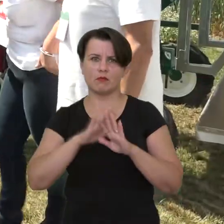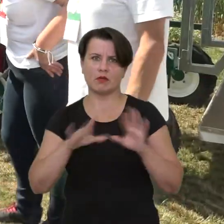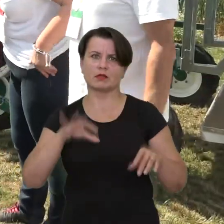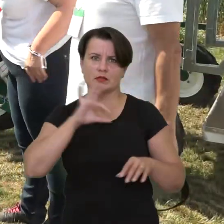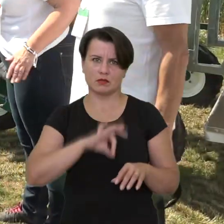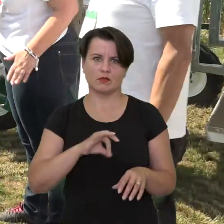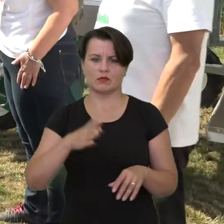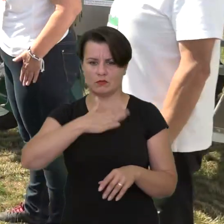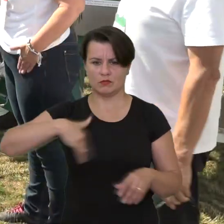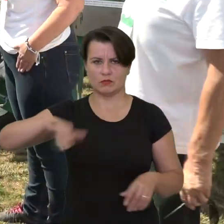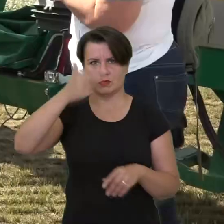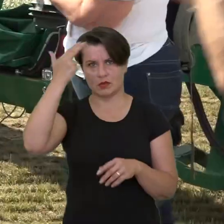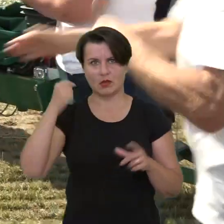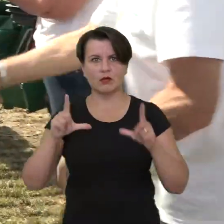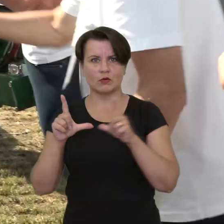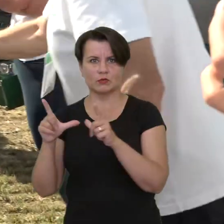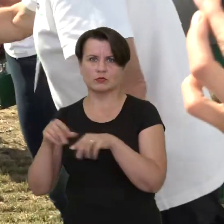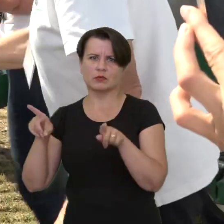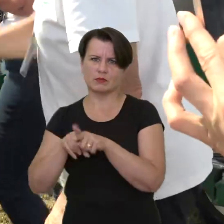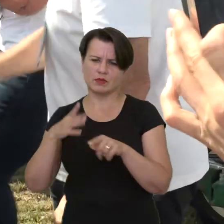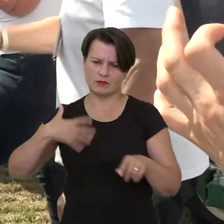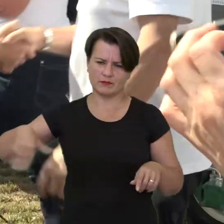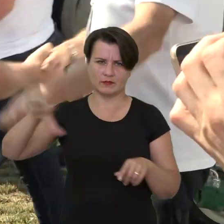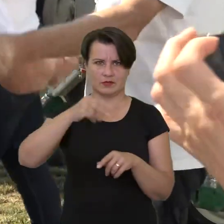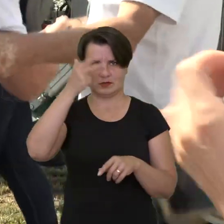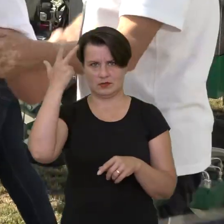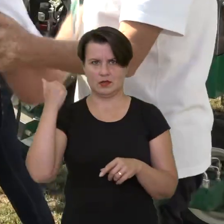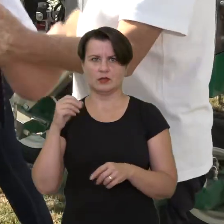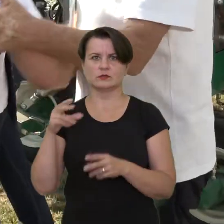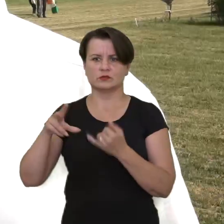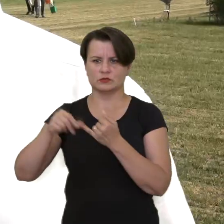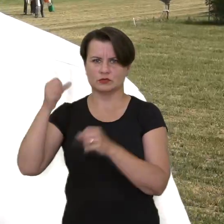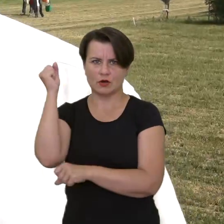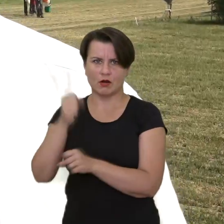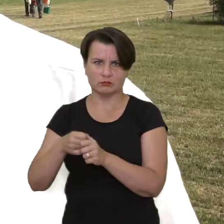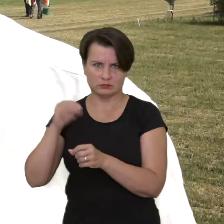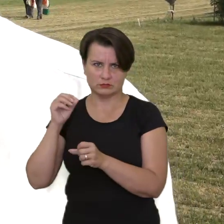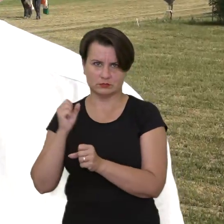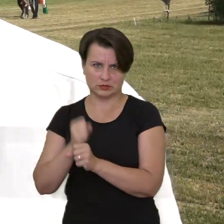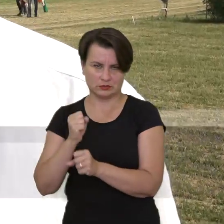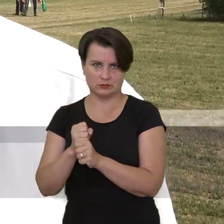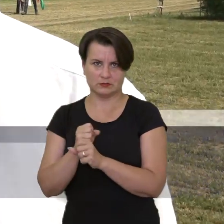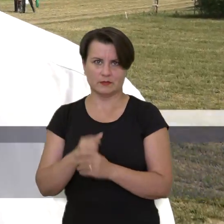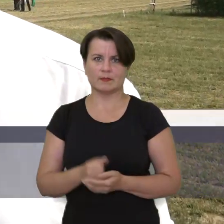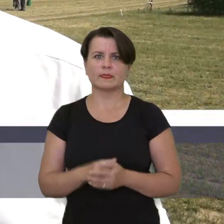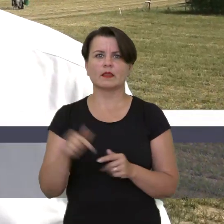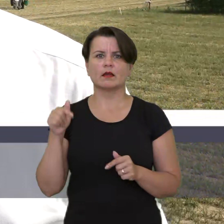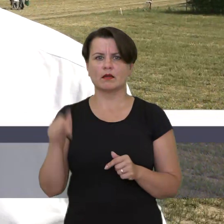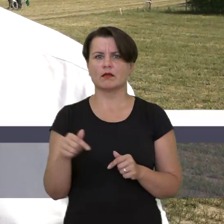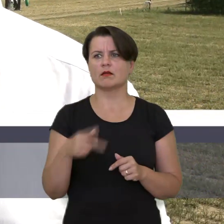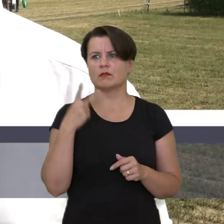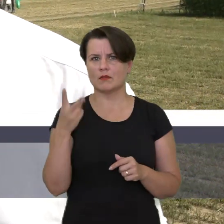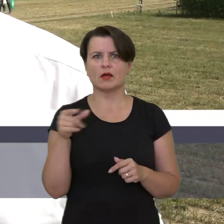paroda naudinga tiek mūsų krašto ūkininkams, tiek visos Lietuvos žemdirbiams. Na, kad naudinga tokia paroda, tai turbūt akivaizdu dėl to, kad